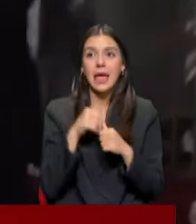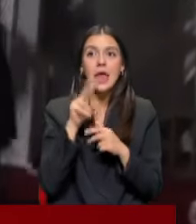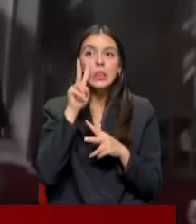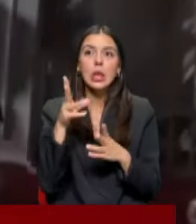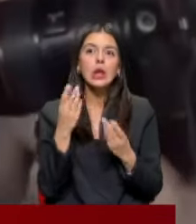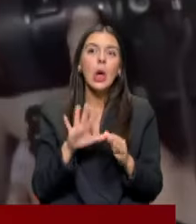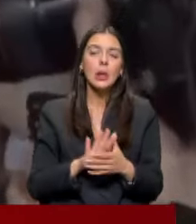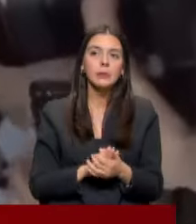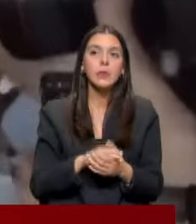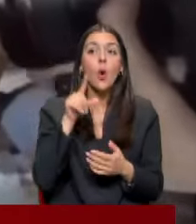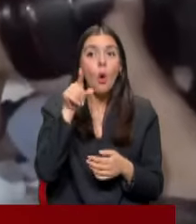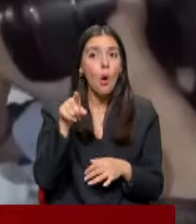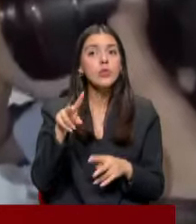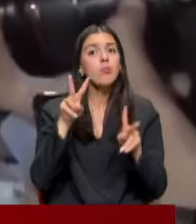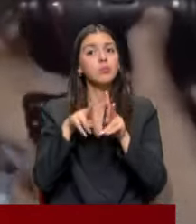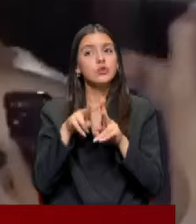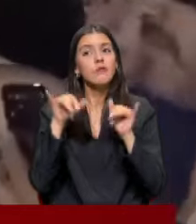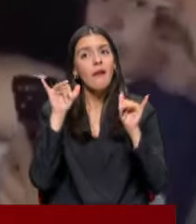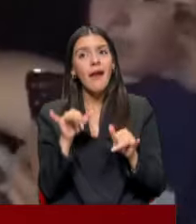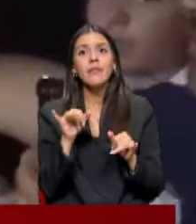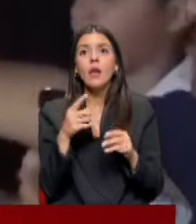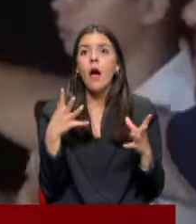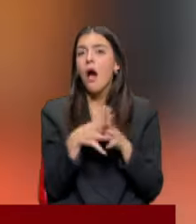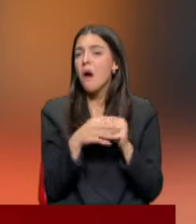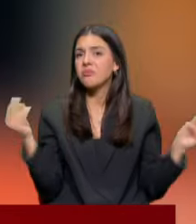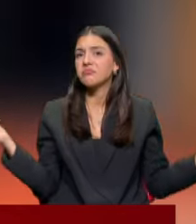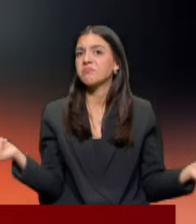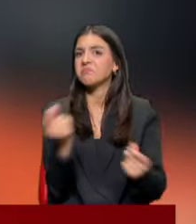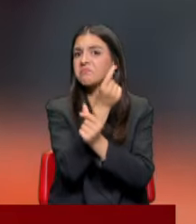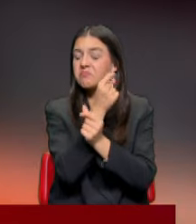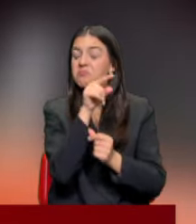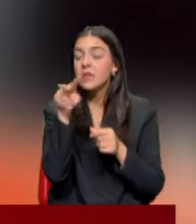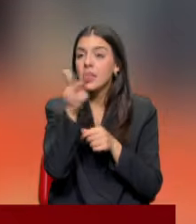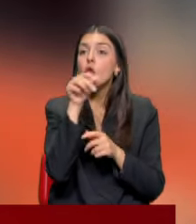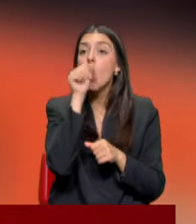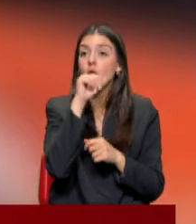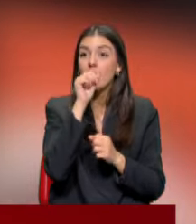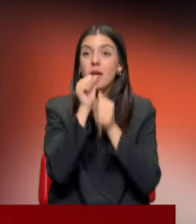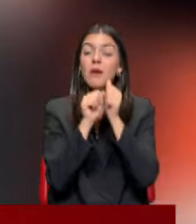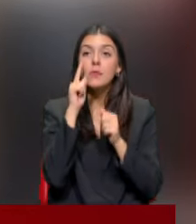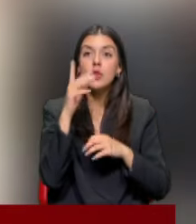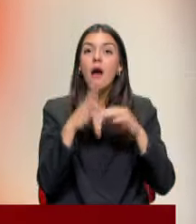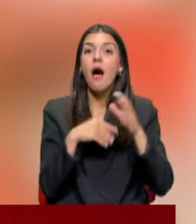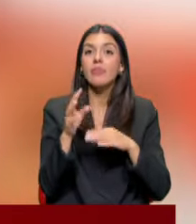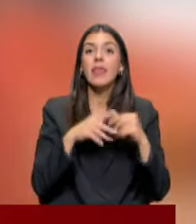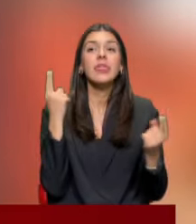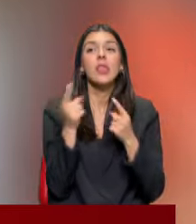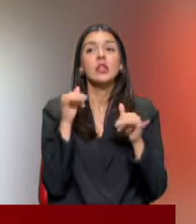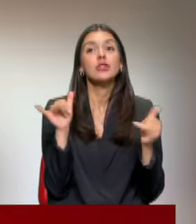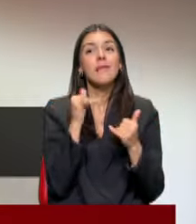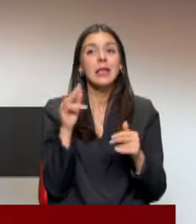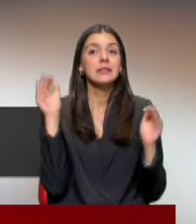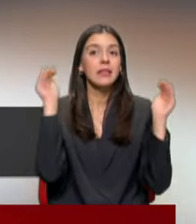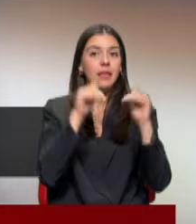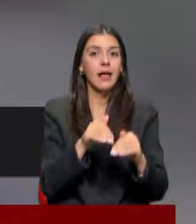gören olmadı. O da Mustafa Pekel'de izini kaybettirdi. Bu kez dondurma firmaları Adana'da Teknofest'te boy